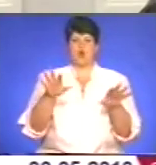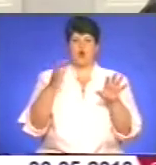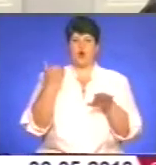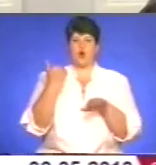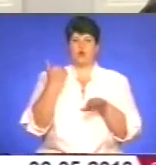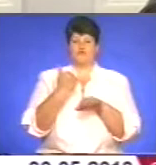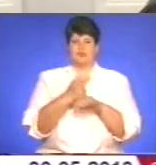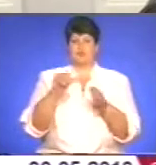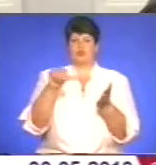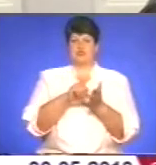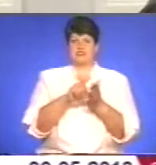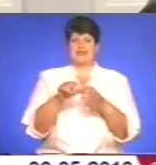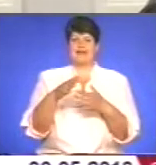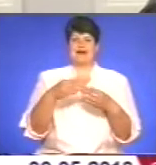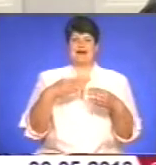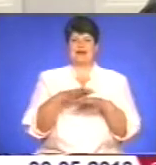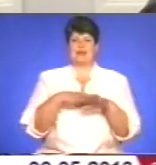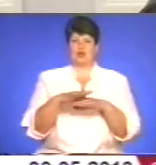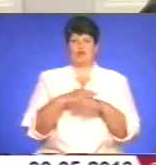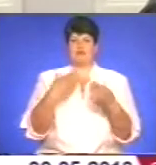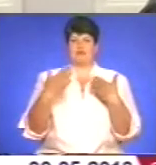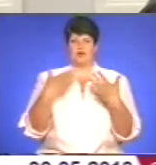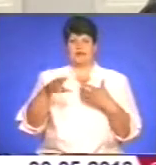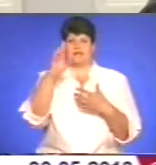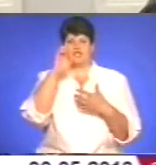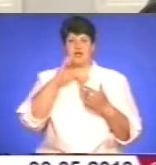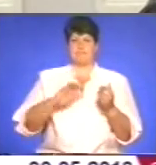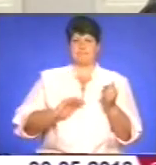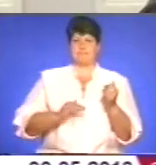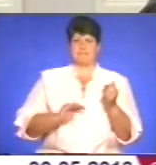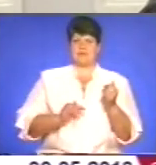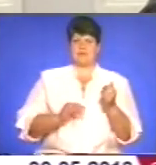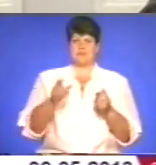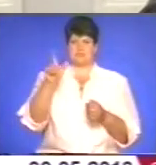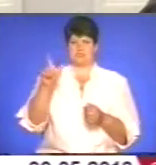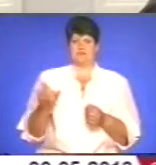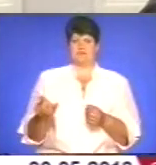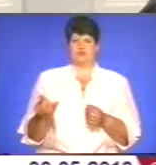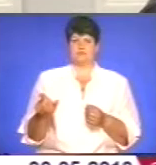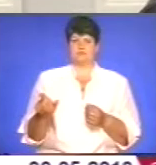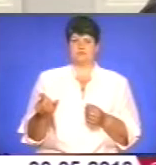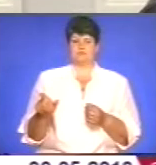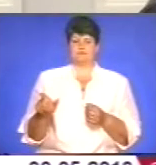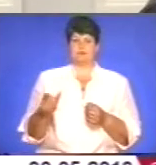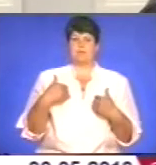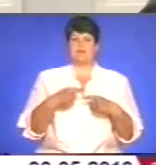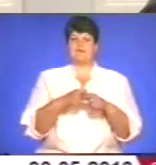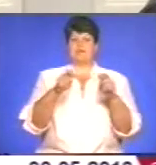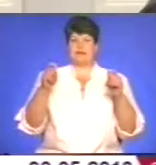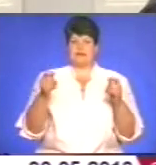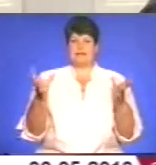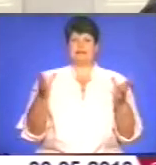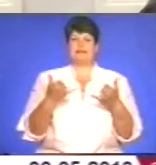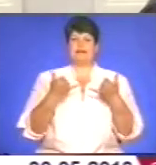учасниками ринкових відносин – державою, бізнесом і споживачами. Ми відкриті для